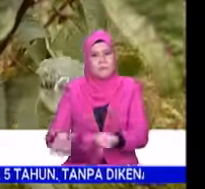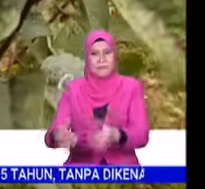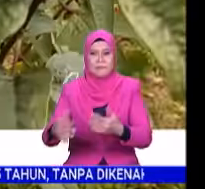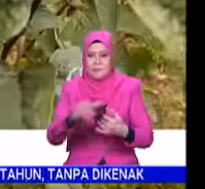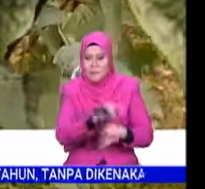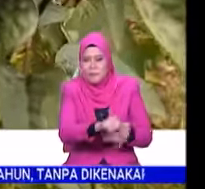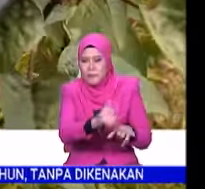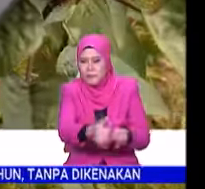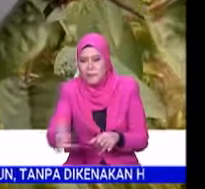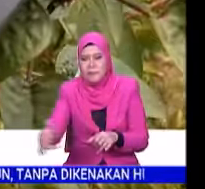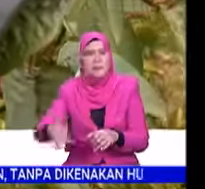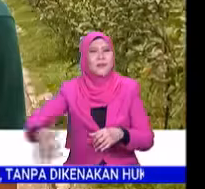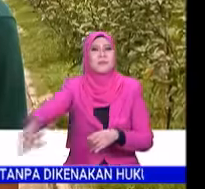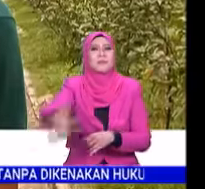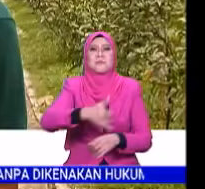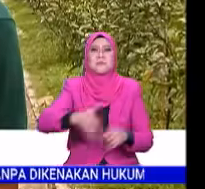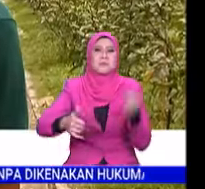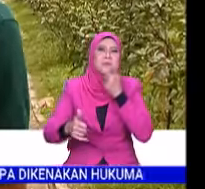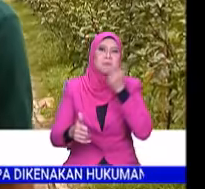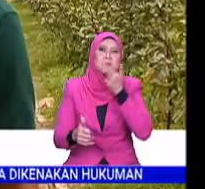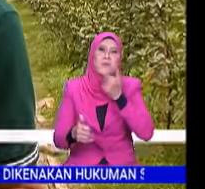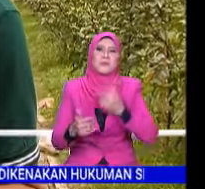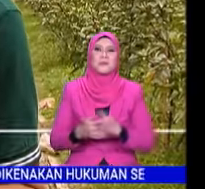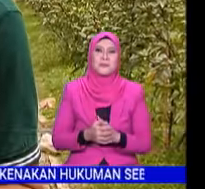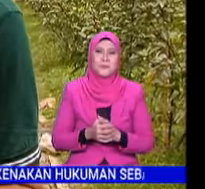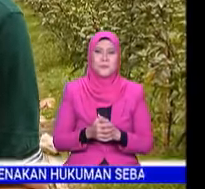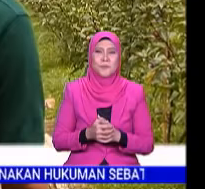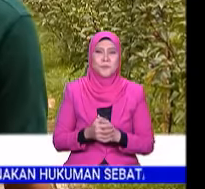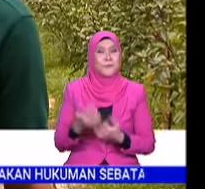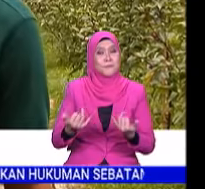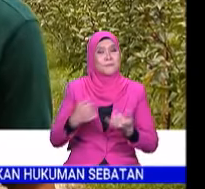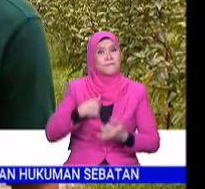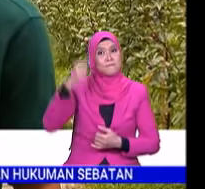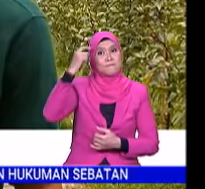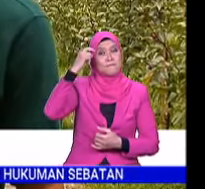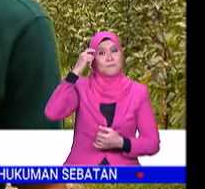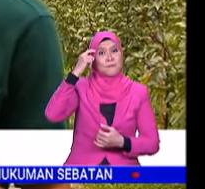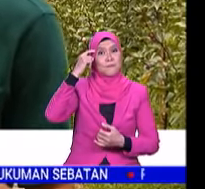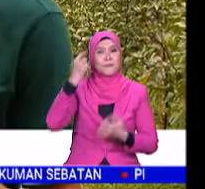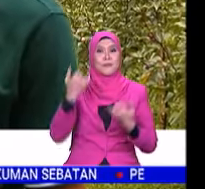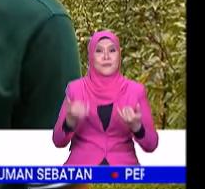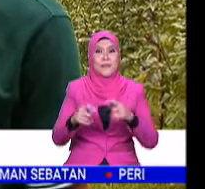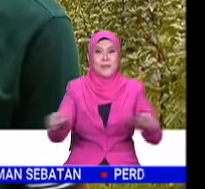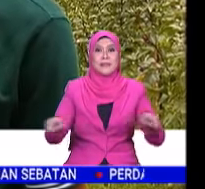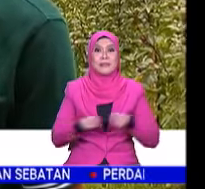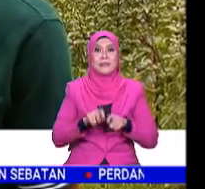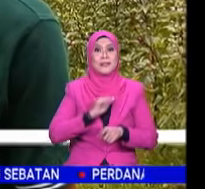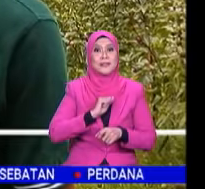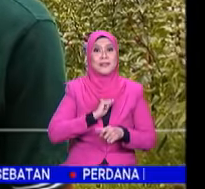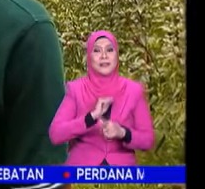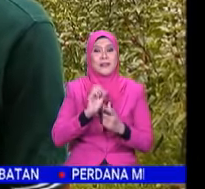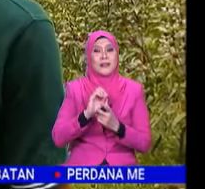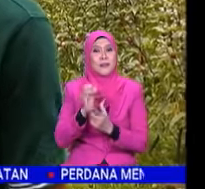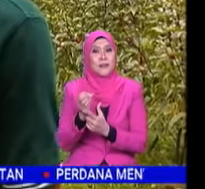jalanan. Itulah memang dalam kotak fikiran saya nak buat di tempat sendiri ataupun